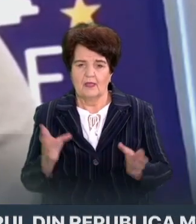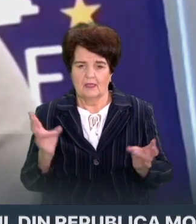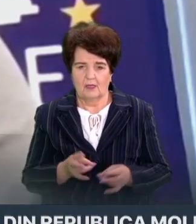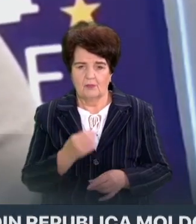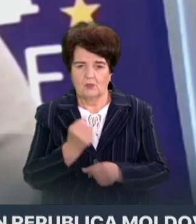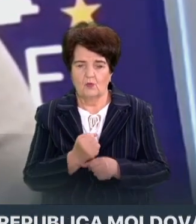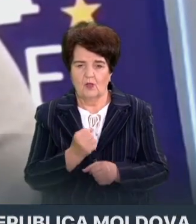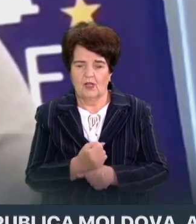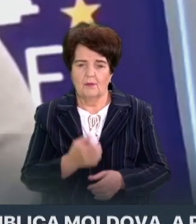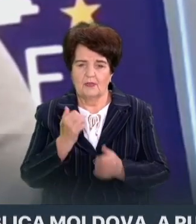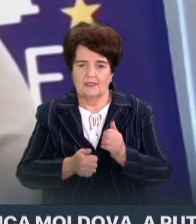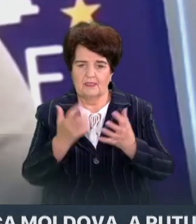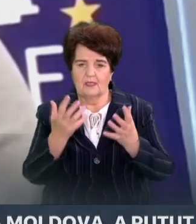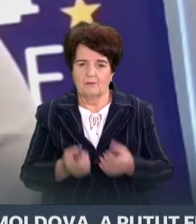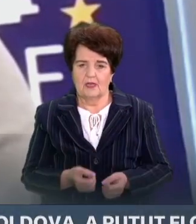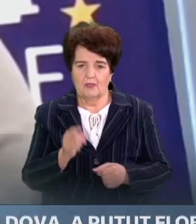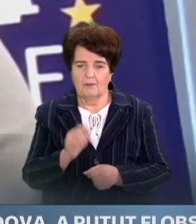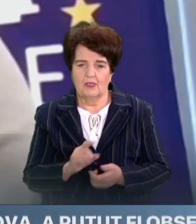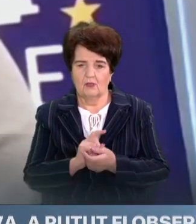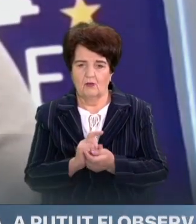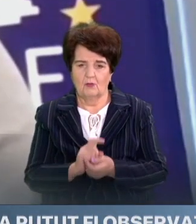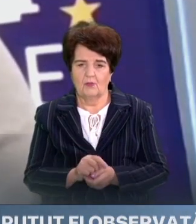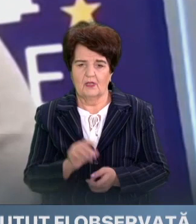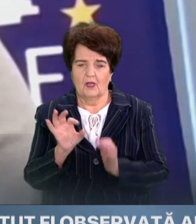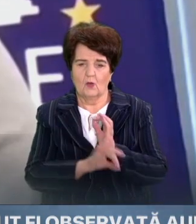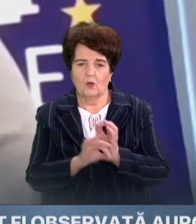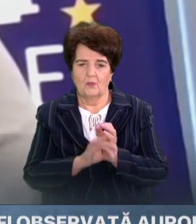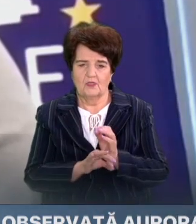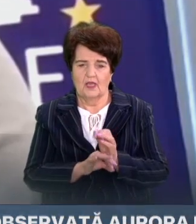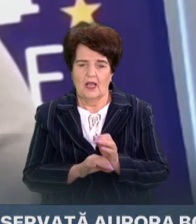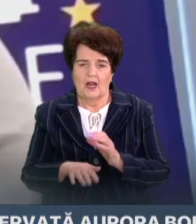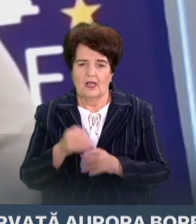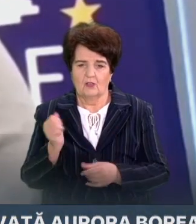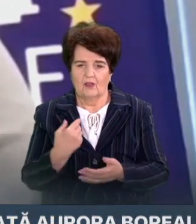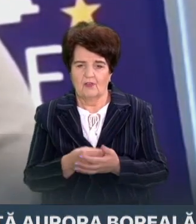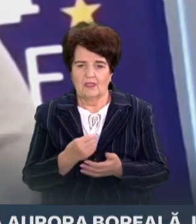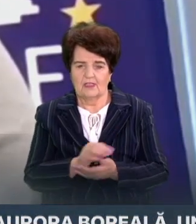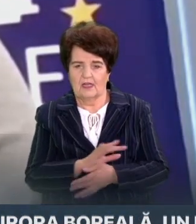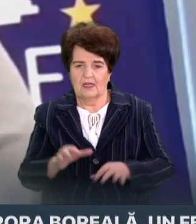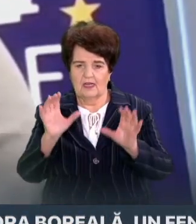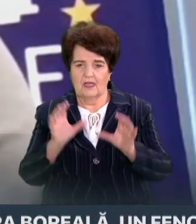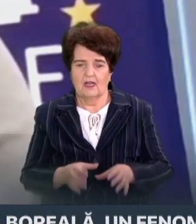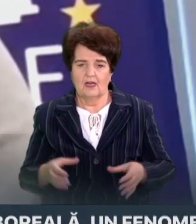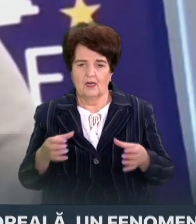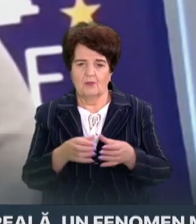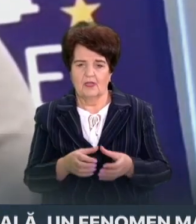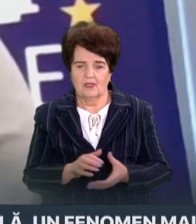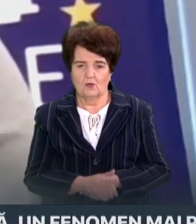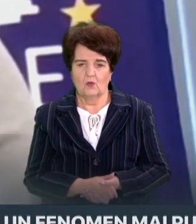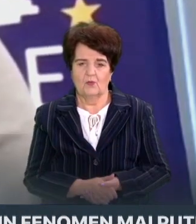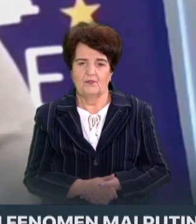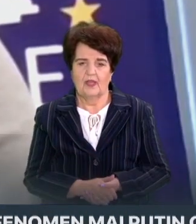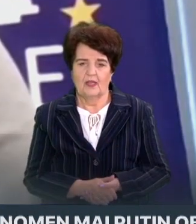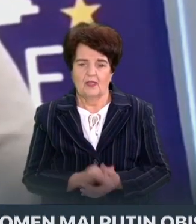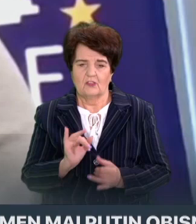lucrăm sistematic pentru a lupta împotriva corupției electorale, împotriva finanțării ilegale a partidelor, și